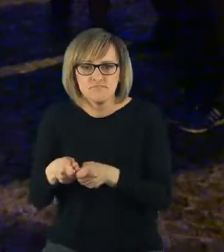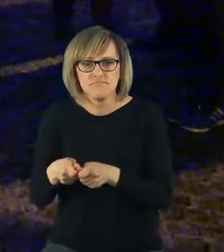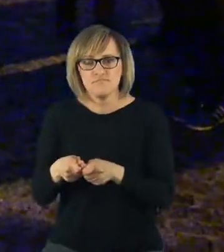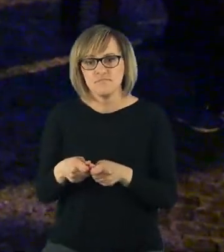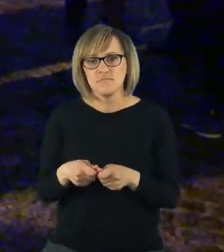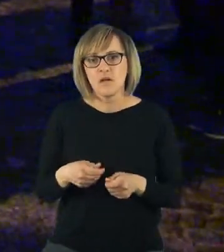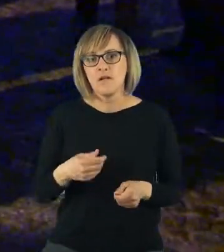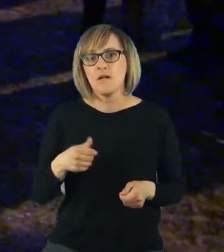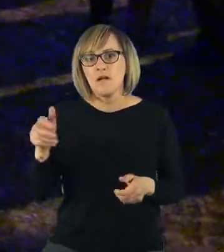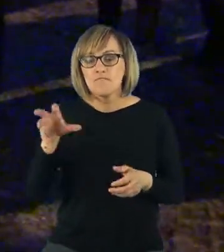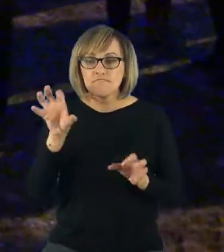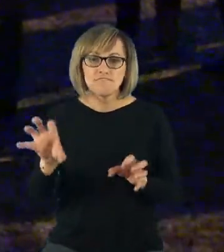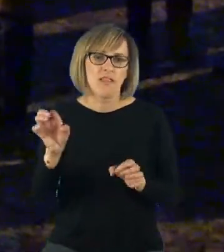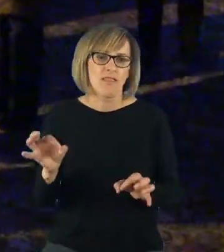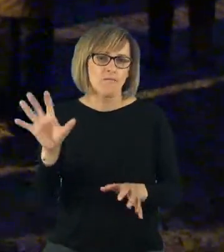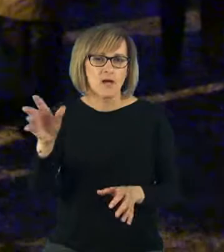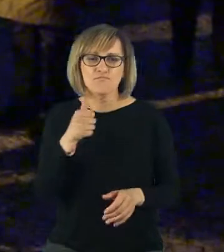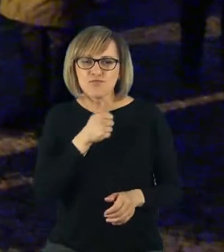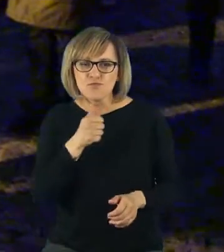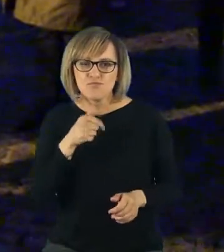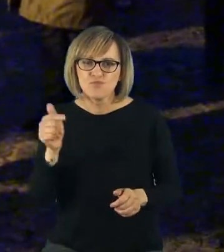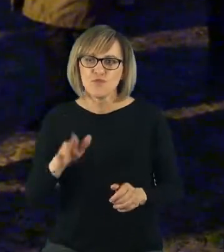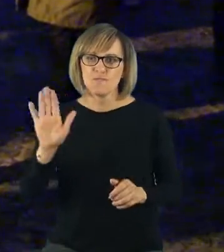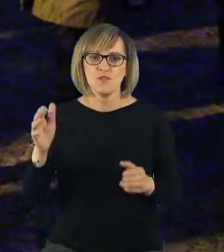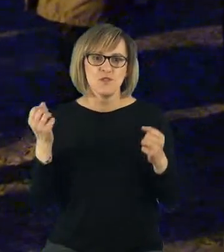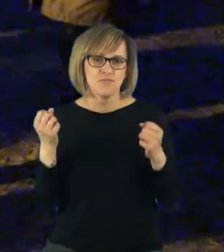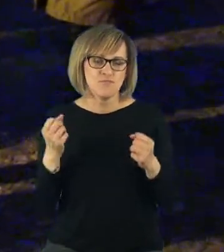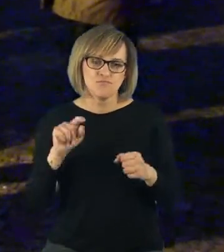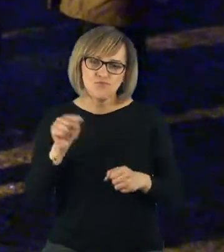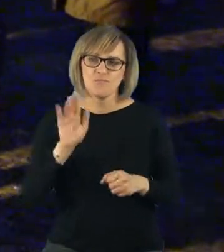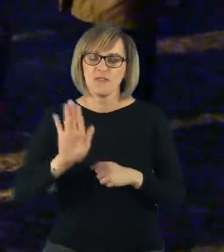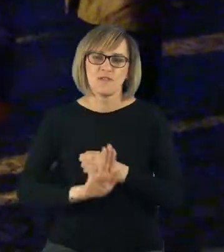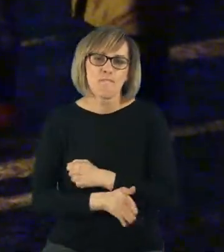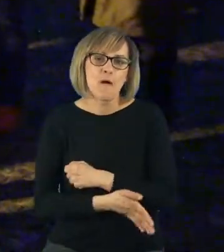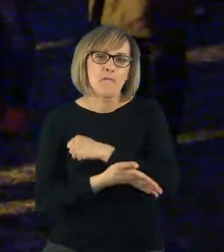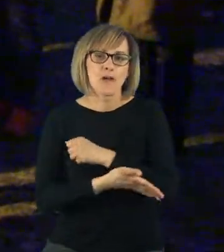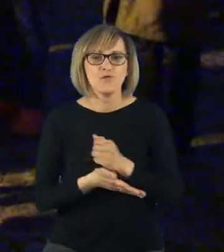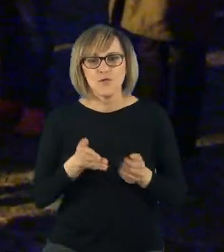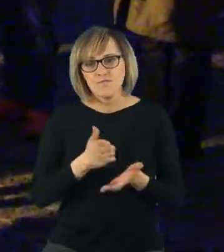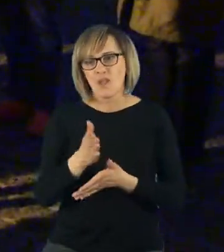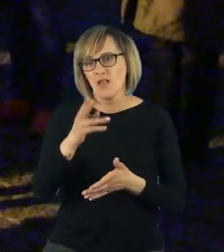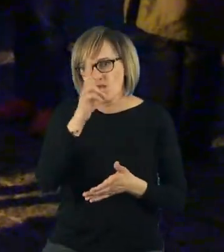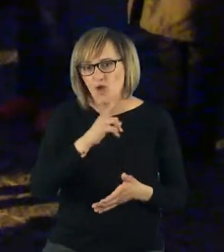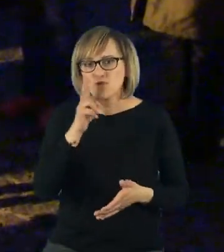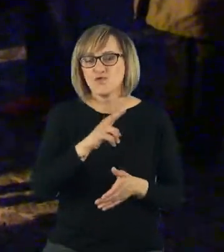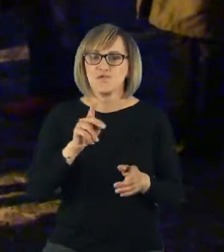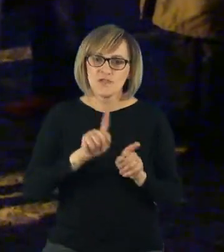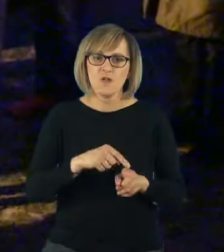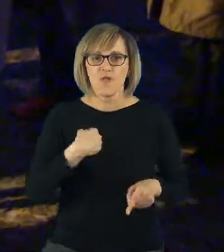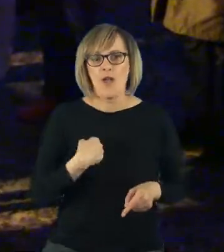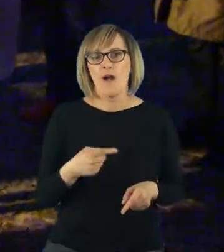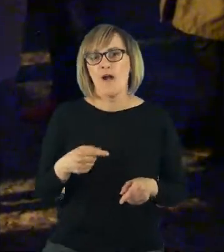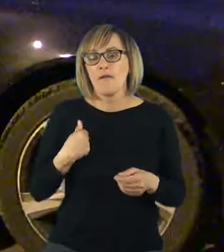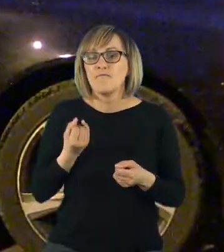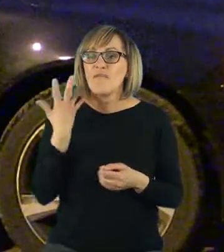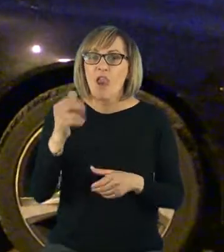w chwili próby muszą mieć nasze poparcie, nasze wsparcie. I z tym przychodzę. Przez